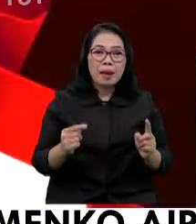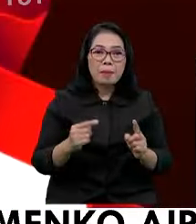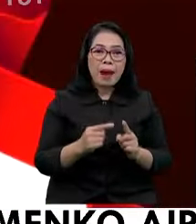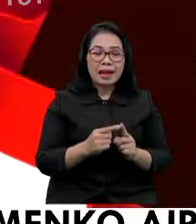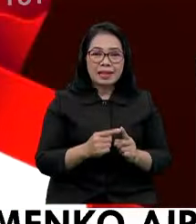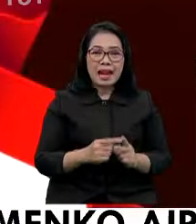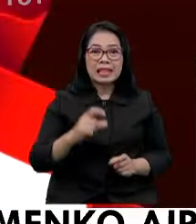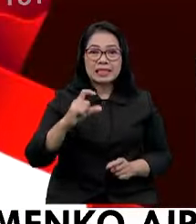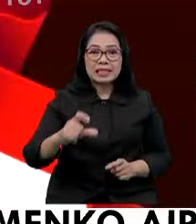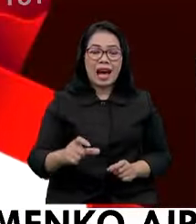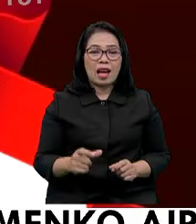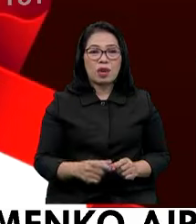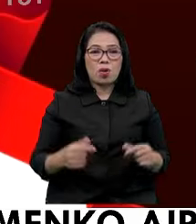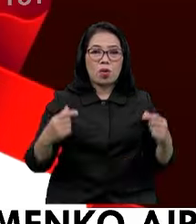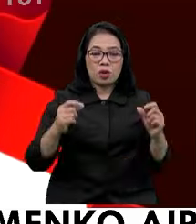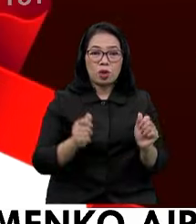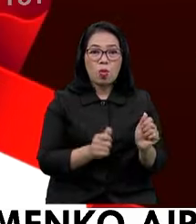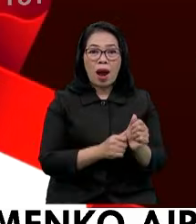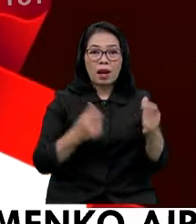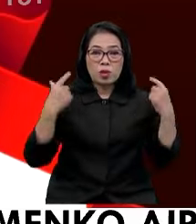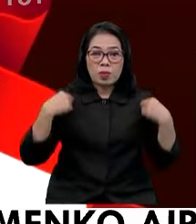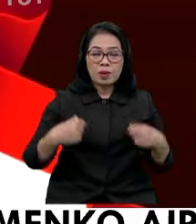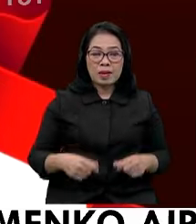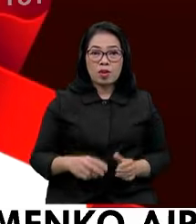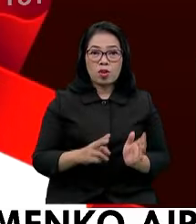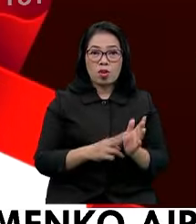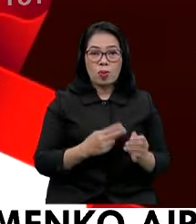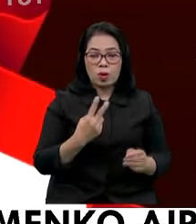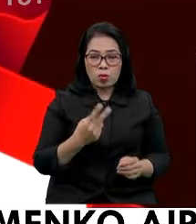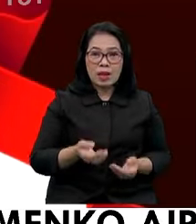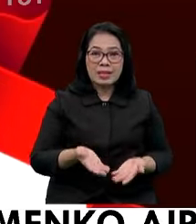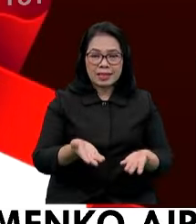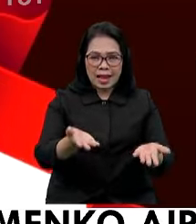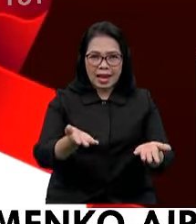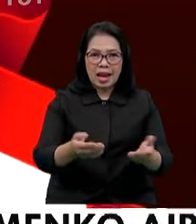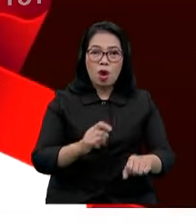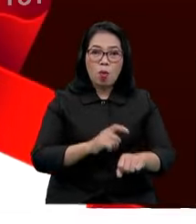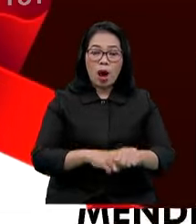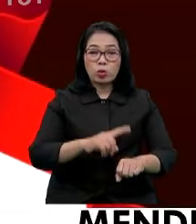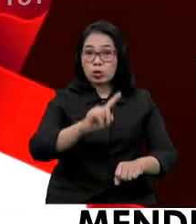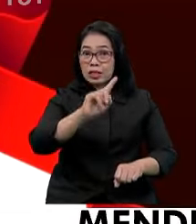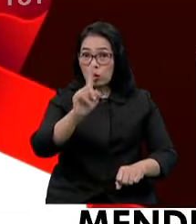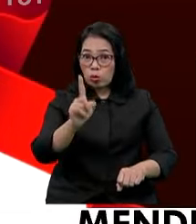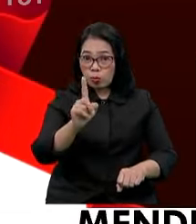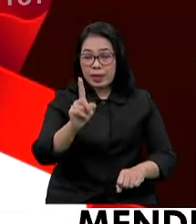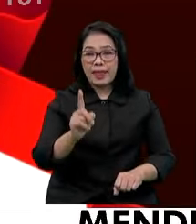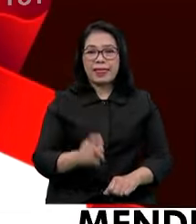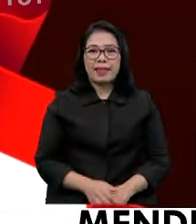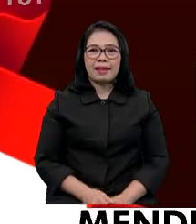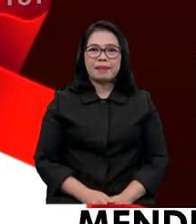wakil gubernur nomor urut 2 waktu anda untuk bertanya 1 menit kami persilakan